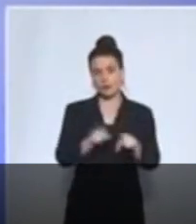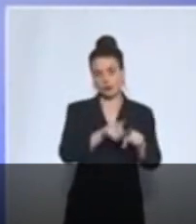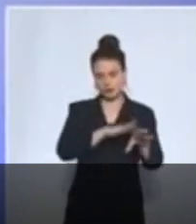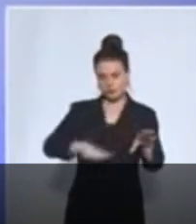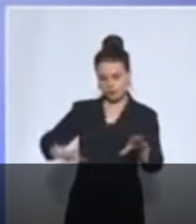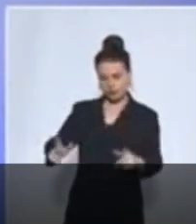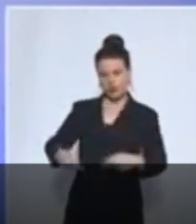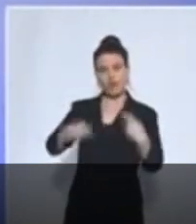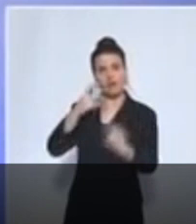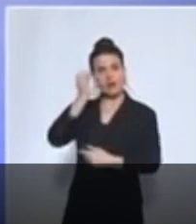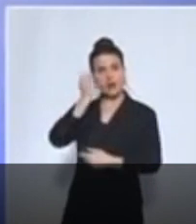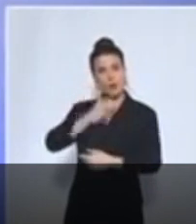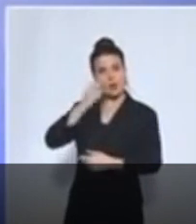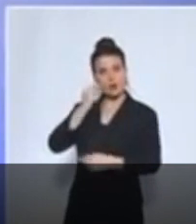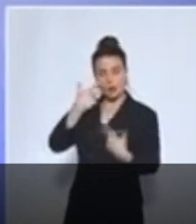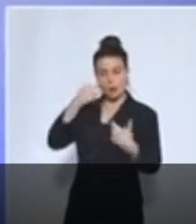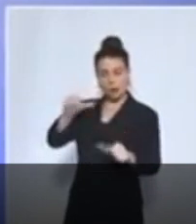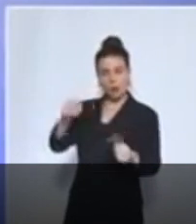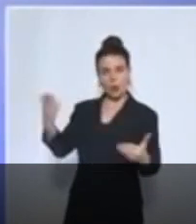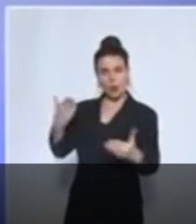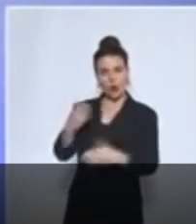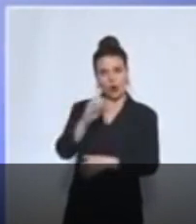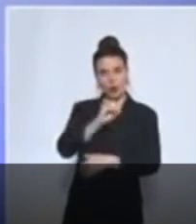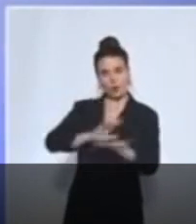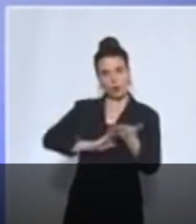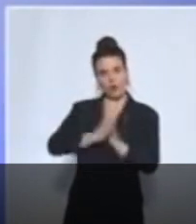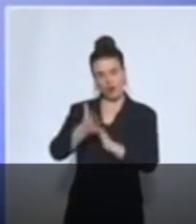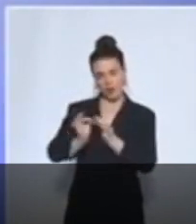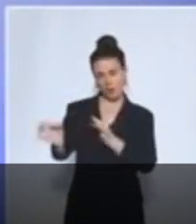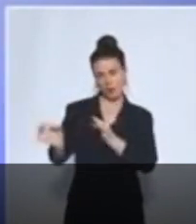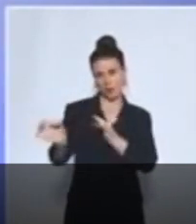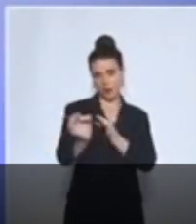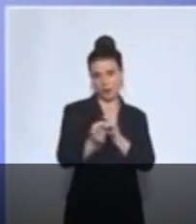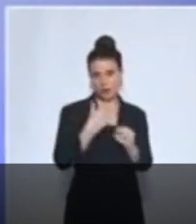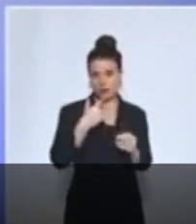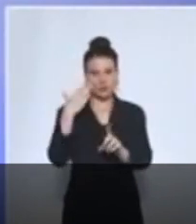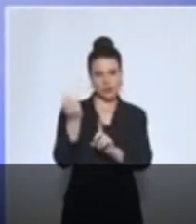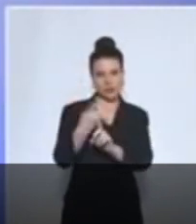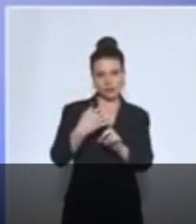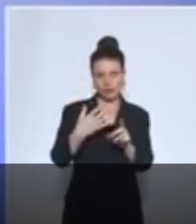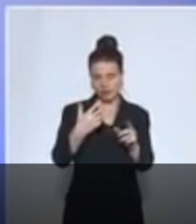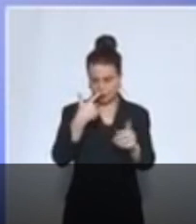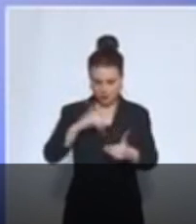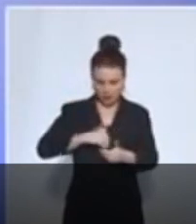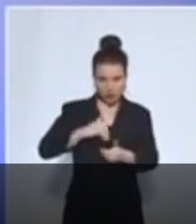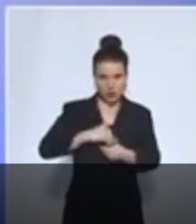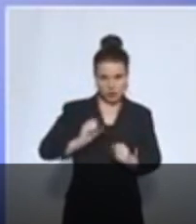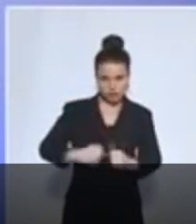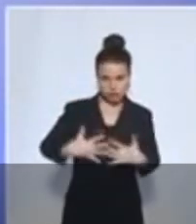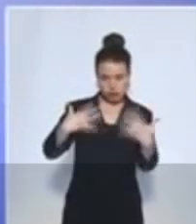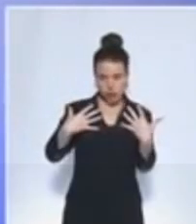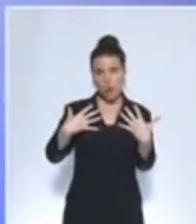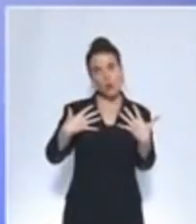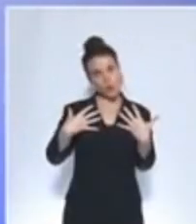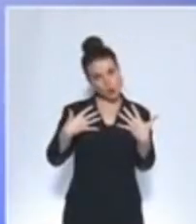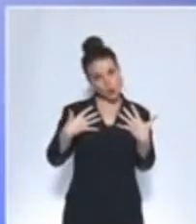nombre spectaculaire des contaminations dues au variant Omicron. Peu de familles qui ont touche été toutes les épargnés. familles, bon, Cette vague exceptionnelle n'est c'est pas une vague